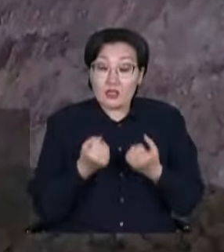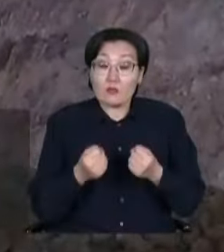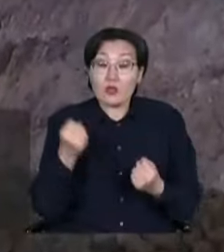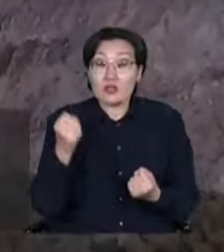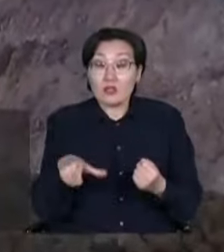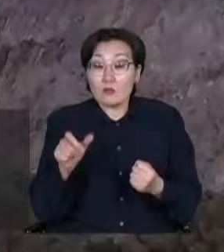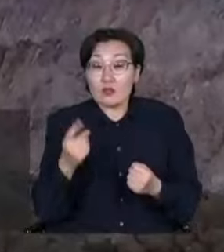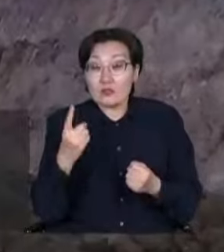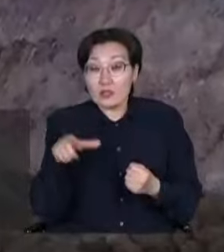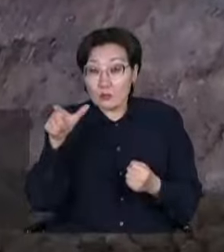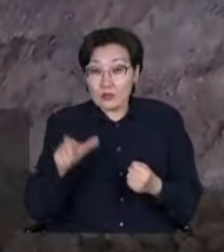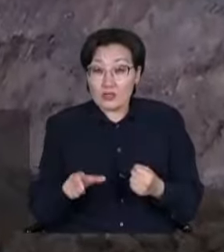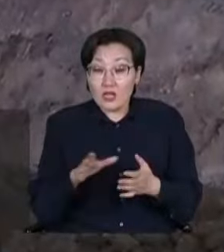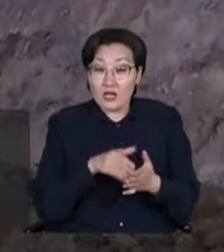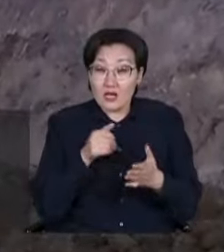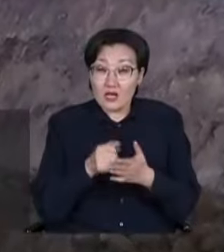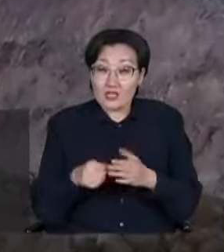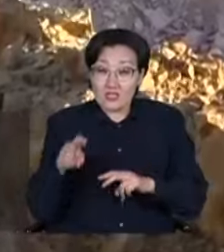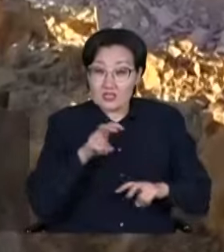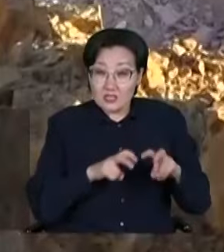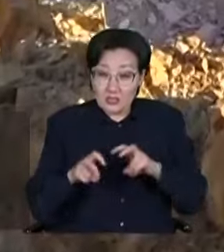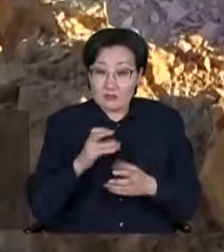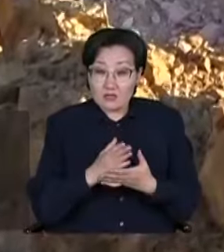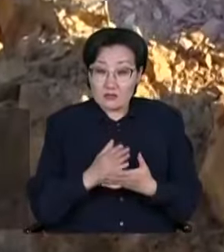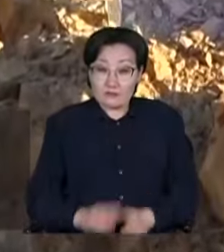мен тағы бір азамат әлі табылған жоқ.